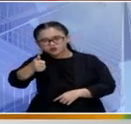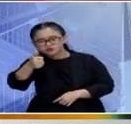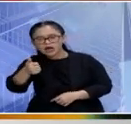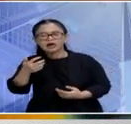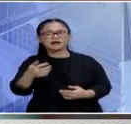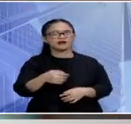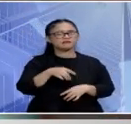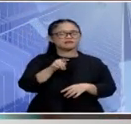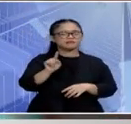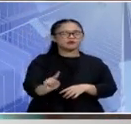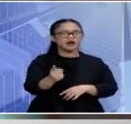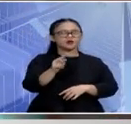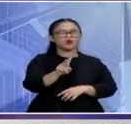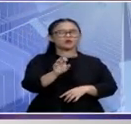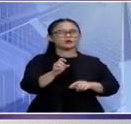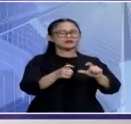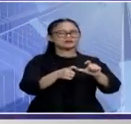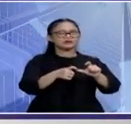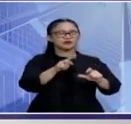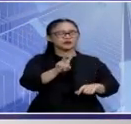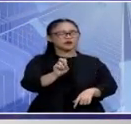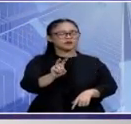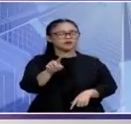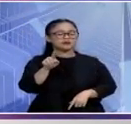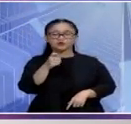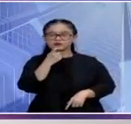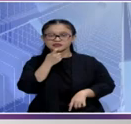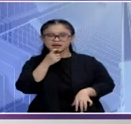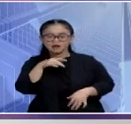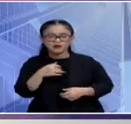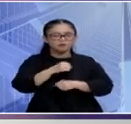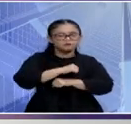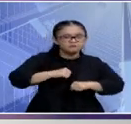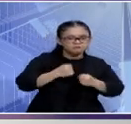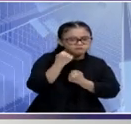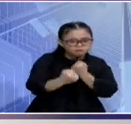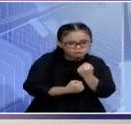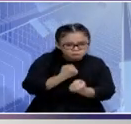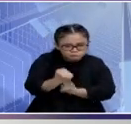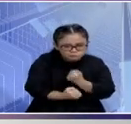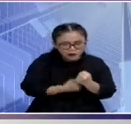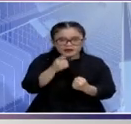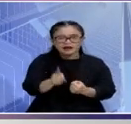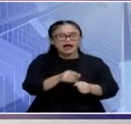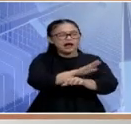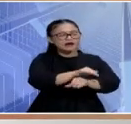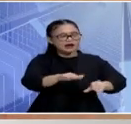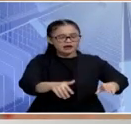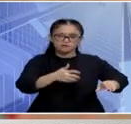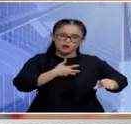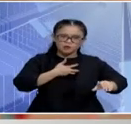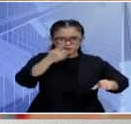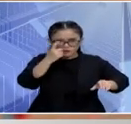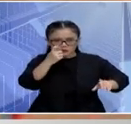Sinetron yang akan tayang perdana 20 September mendatang berkisah perjuangan from zero to hero, seorang pembulu tangkis menjadi juara.